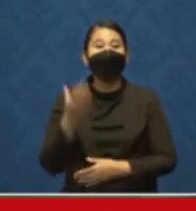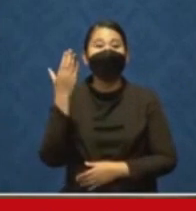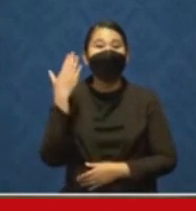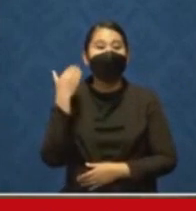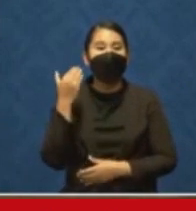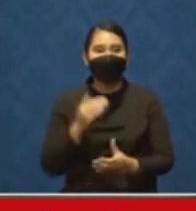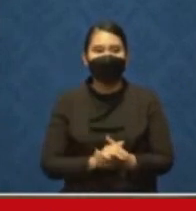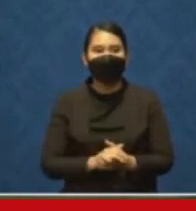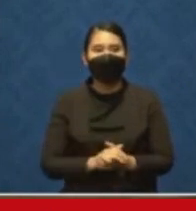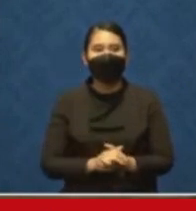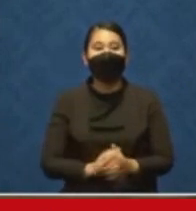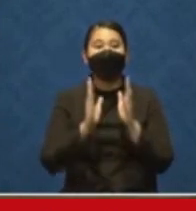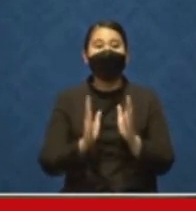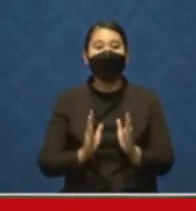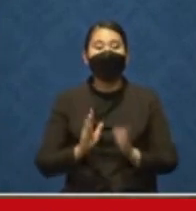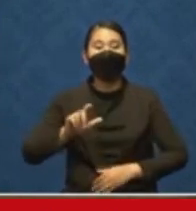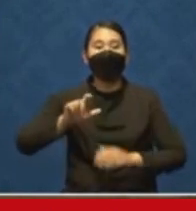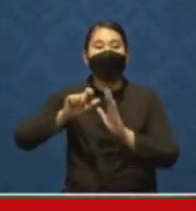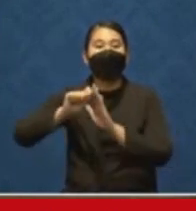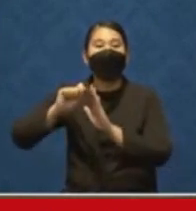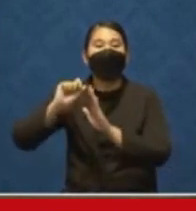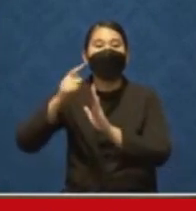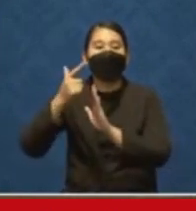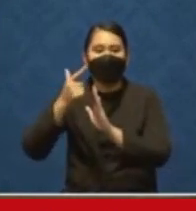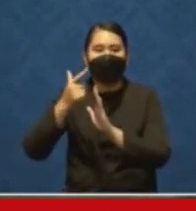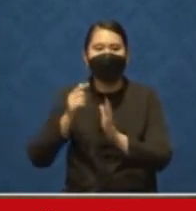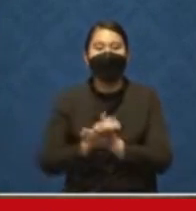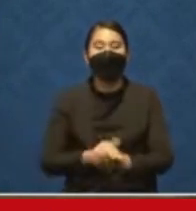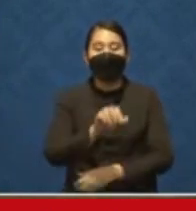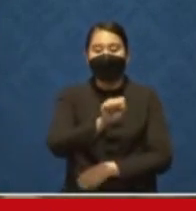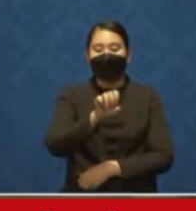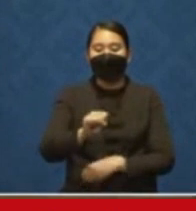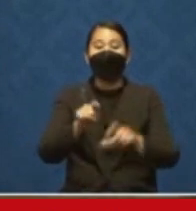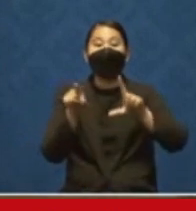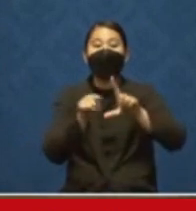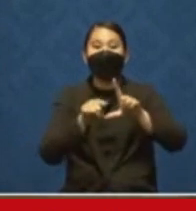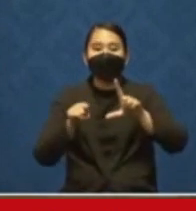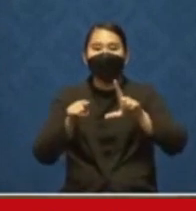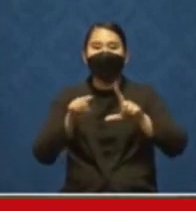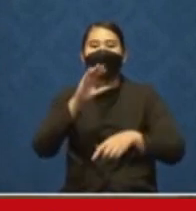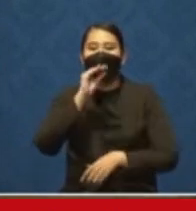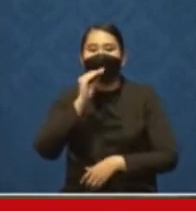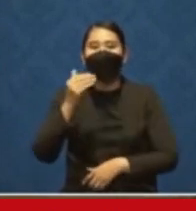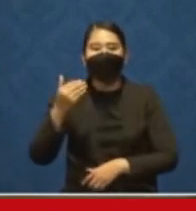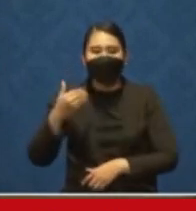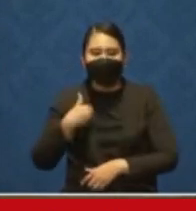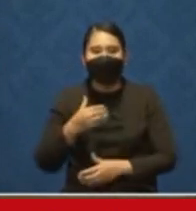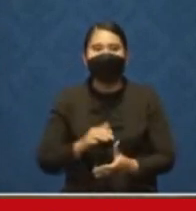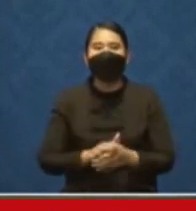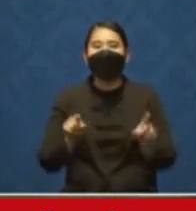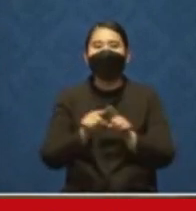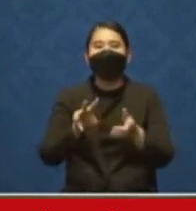ท่านถอยออกมาหาเนี่ยเวลาโดนจับได้โดนกับเขาด้วยคะและวันก่อนณัฐวุฒิคนอ่างทองใช่ไหม